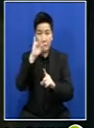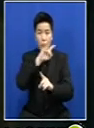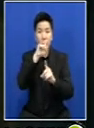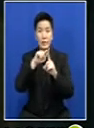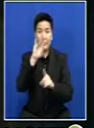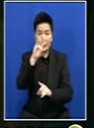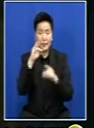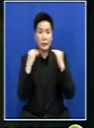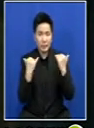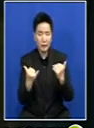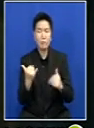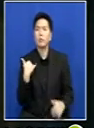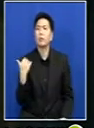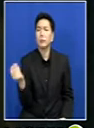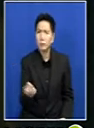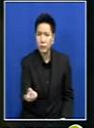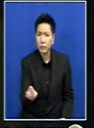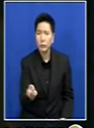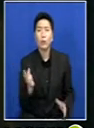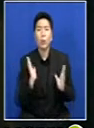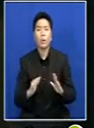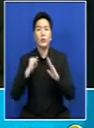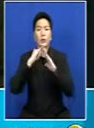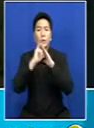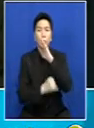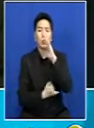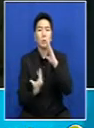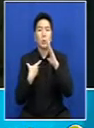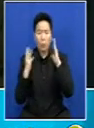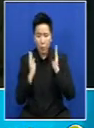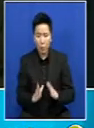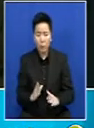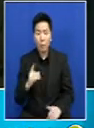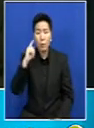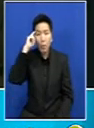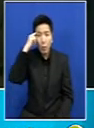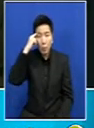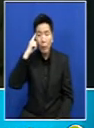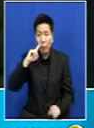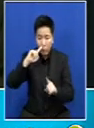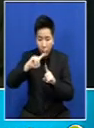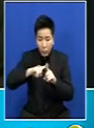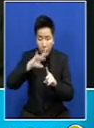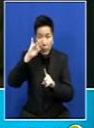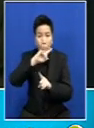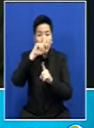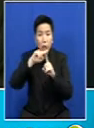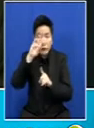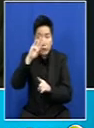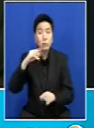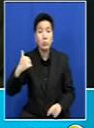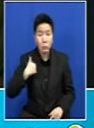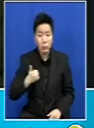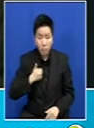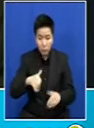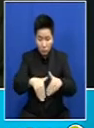59เนี่ยอันนี้ก็น้อยเหมือนกันนะครับซึ่งประชาชนในต่างจังหวัดเนี่ยแทบจะไม่มีใครทราบนะครับว่าวันที่7เนี่ยจะมีการเข้า